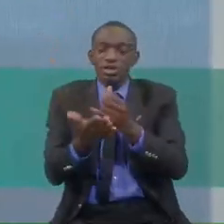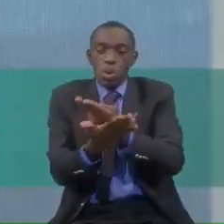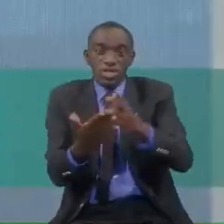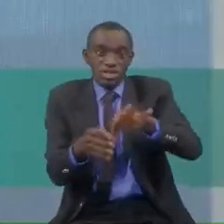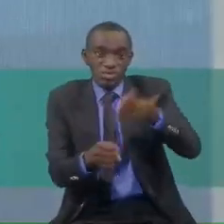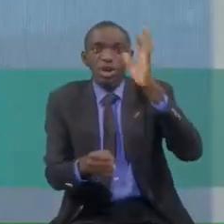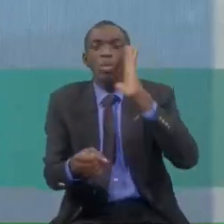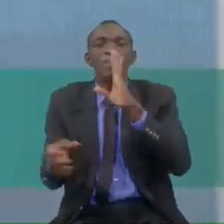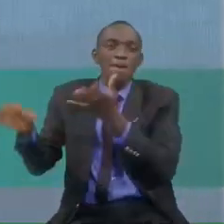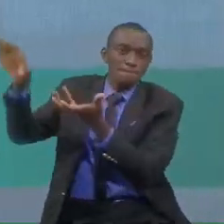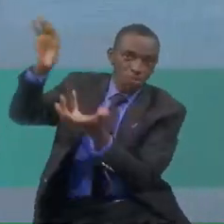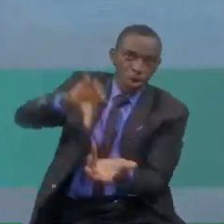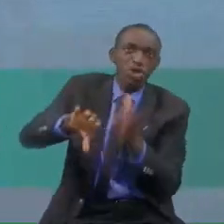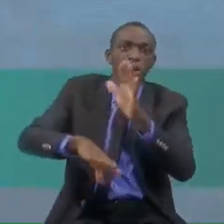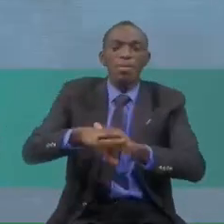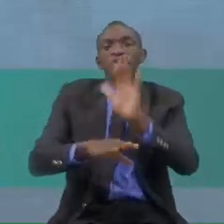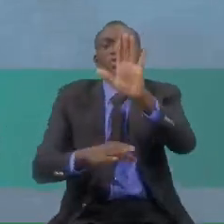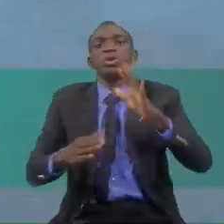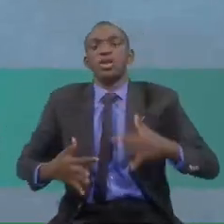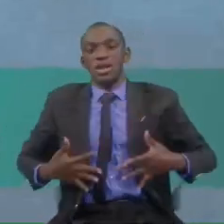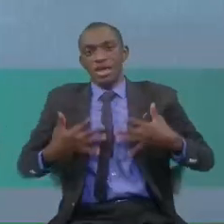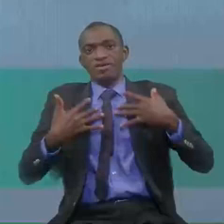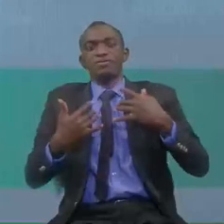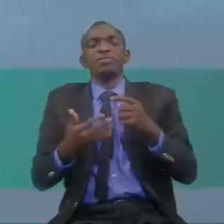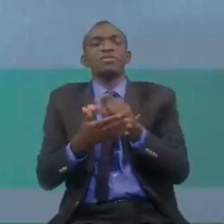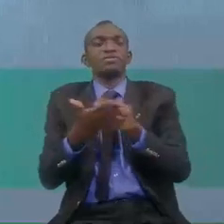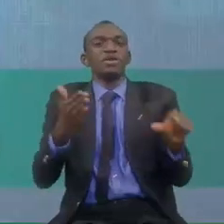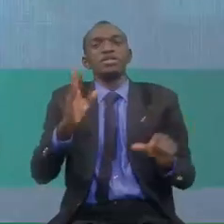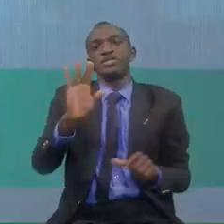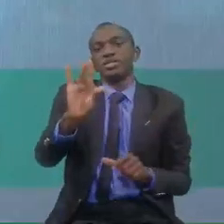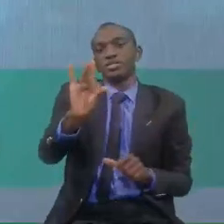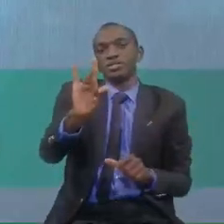répandu sur vous. Voilà le verset 18.